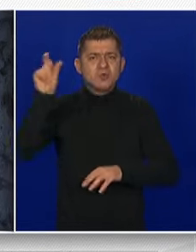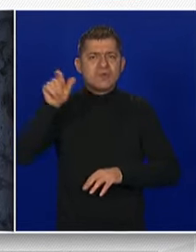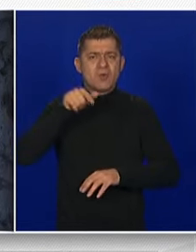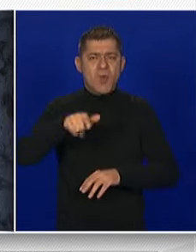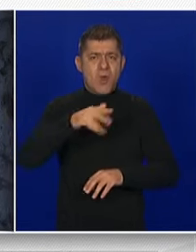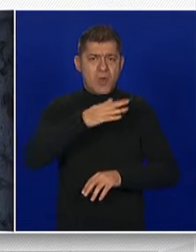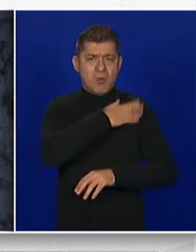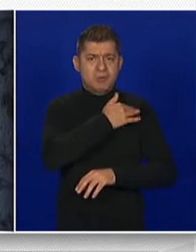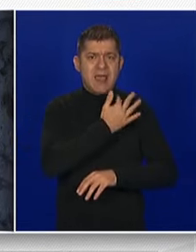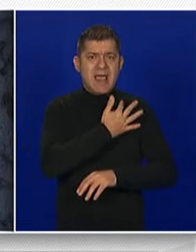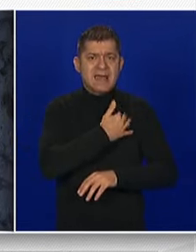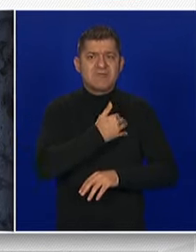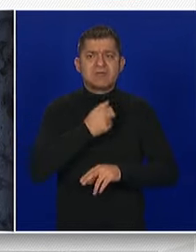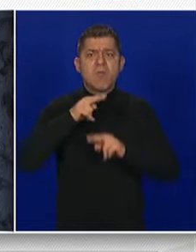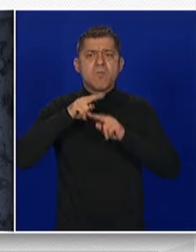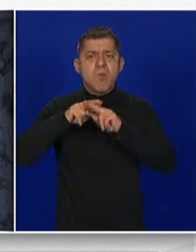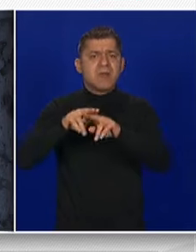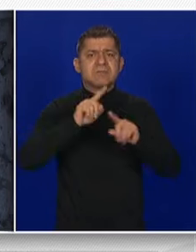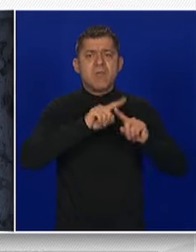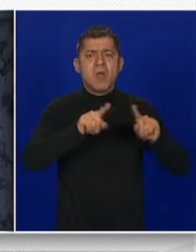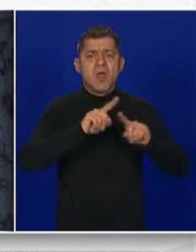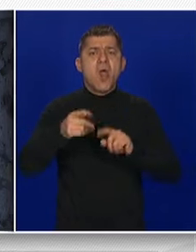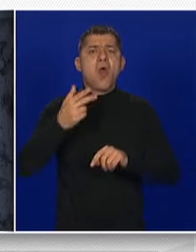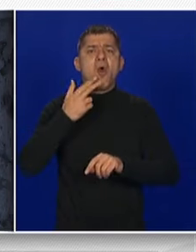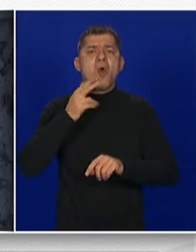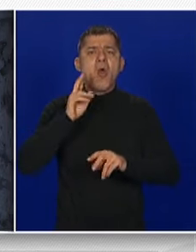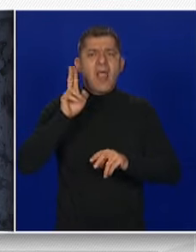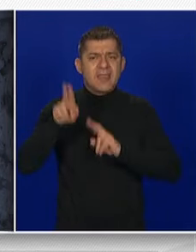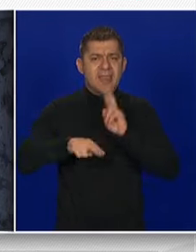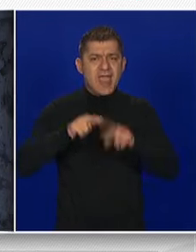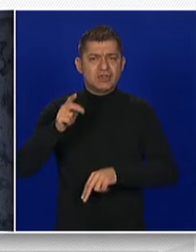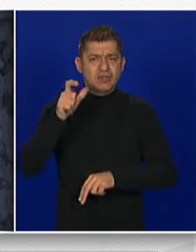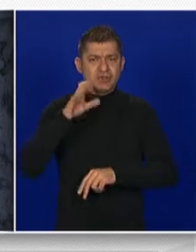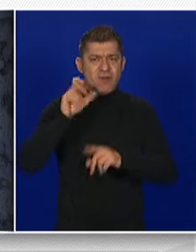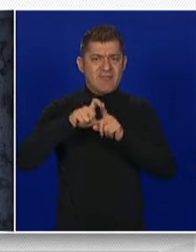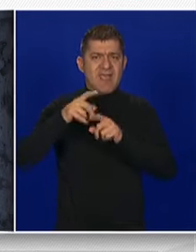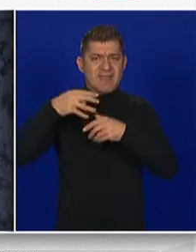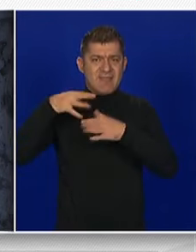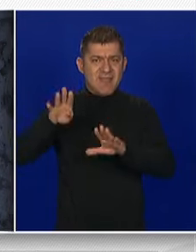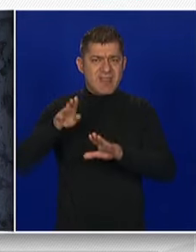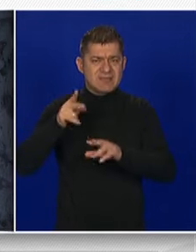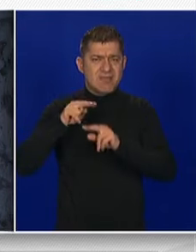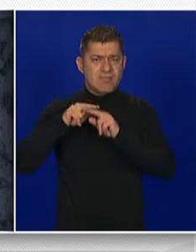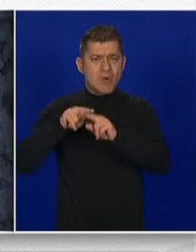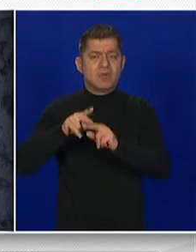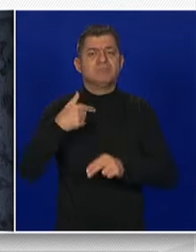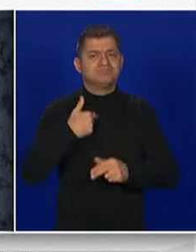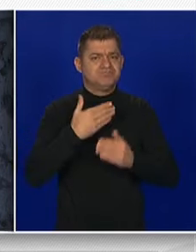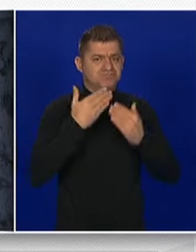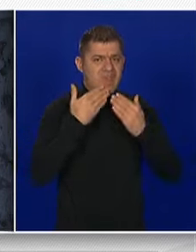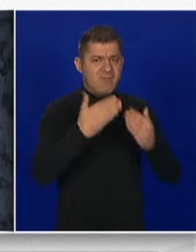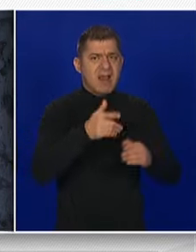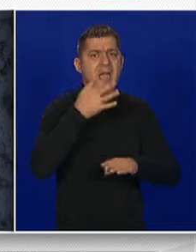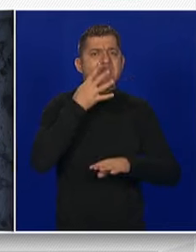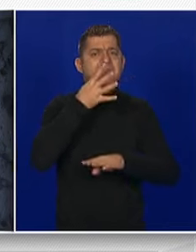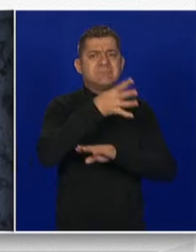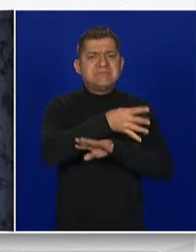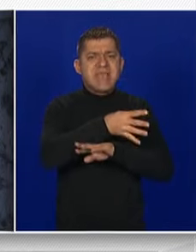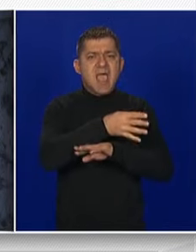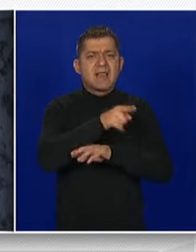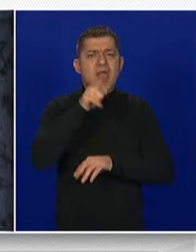Hrvatskoj koje liječe COVID-19 pozitivne bolesnike. Stoga zahvaljujem djelatnicima psihijatrije i psihologije iz